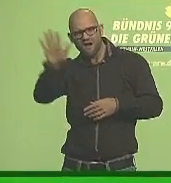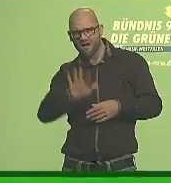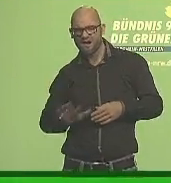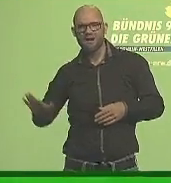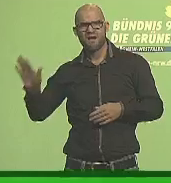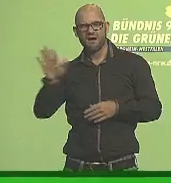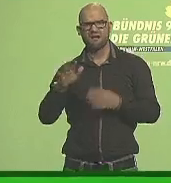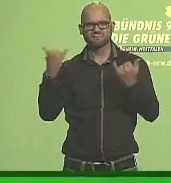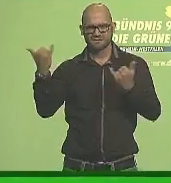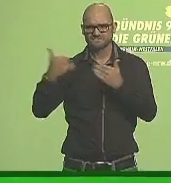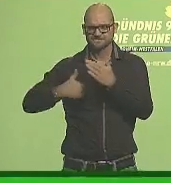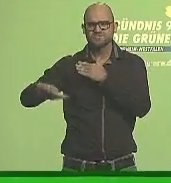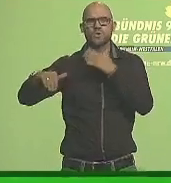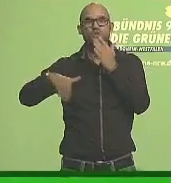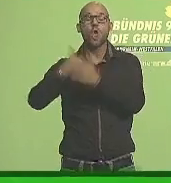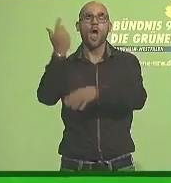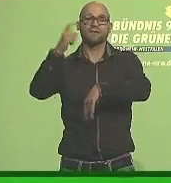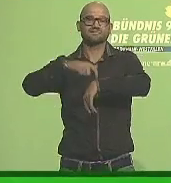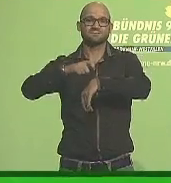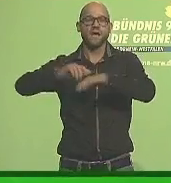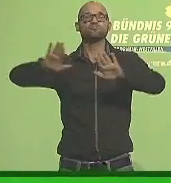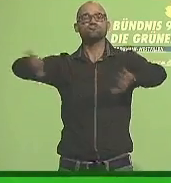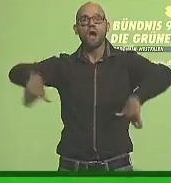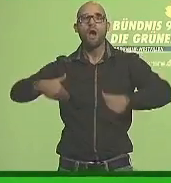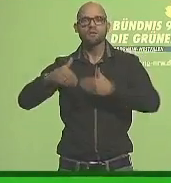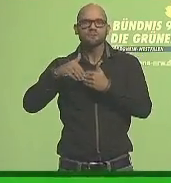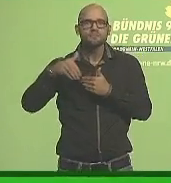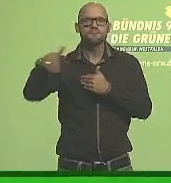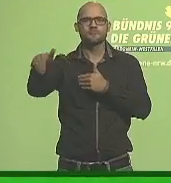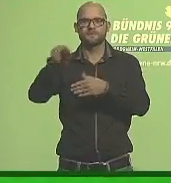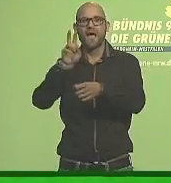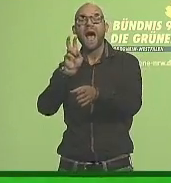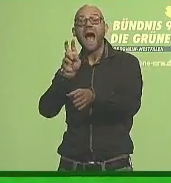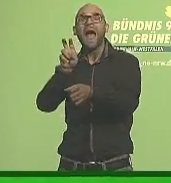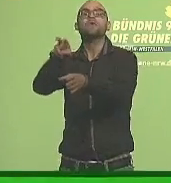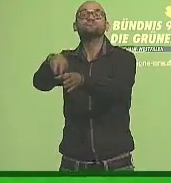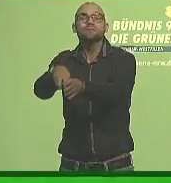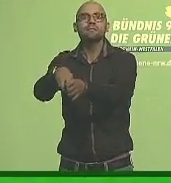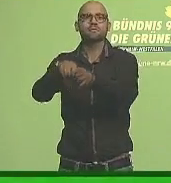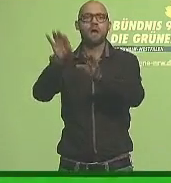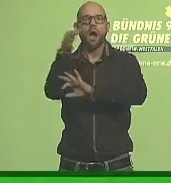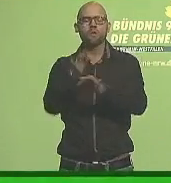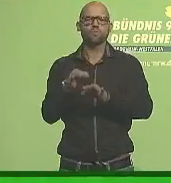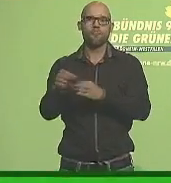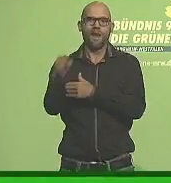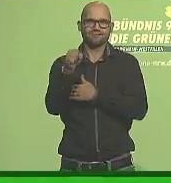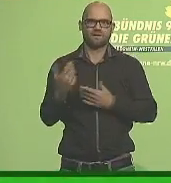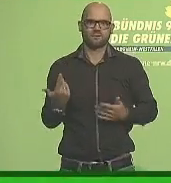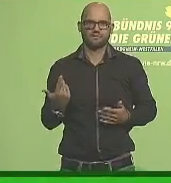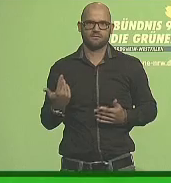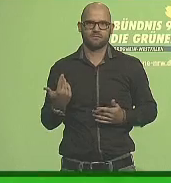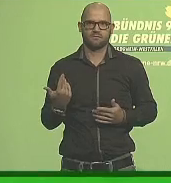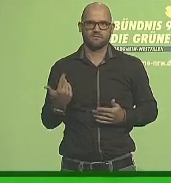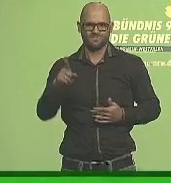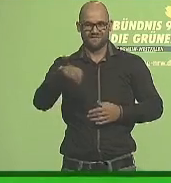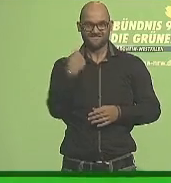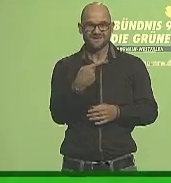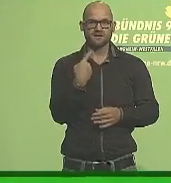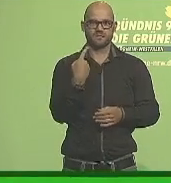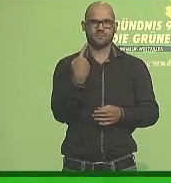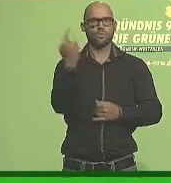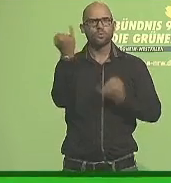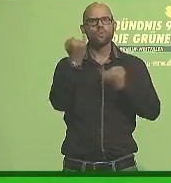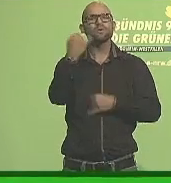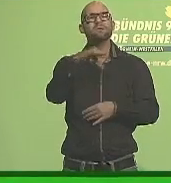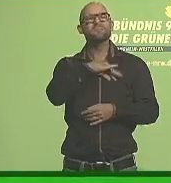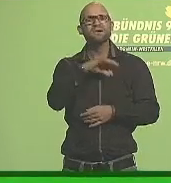Zeitalter gestartet, nämlich der Einstieg in die Atomenergie. Das dürfen wir als Grüne Partei